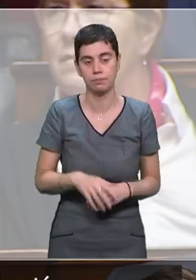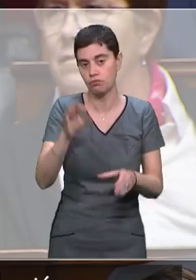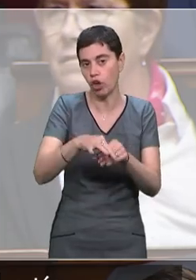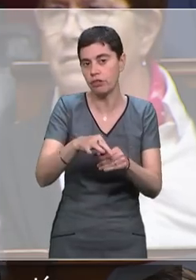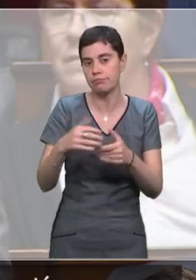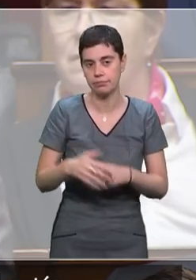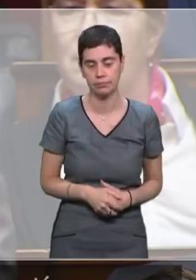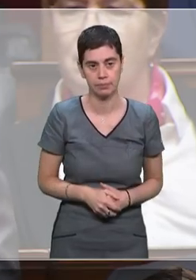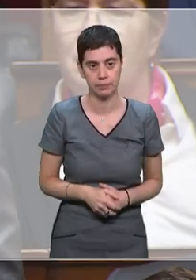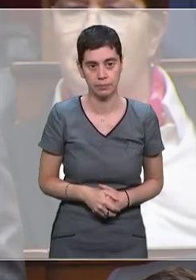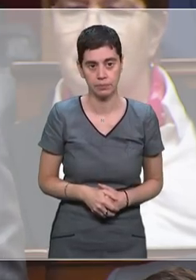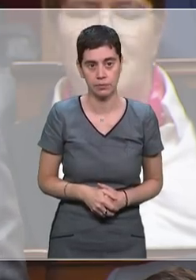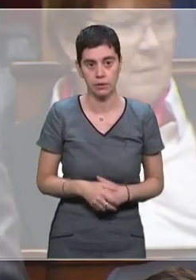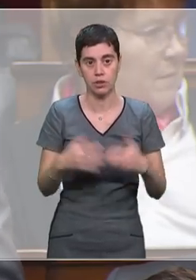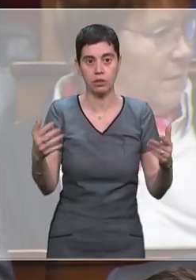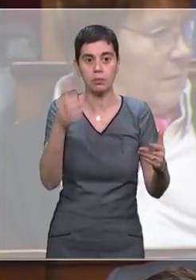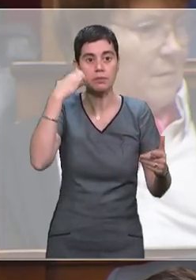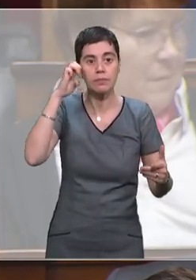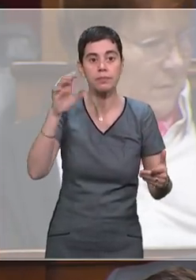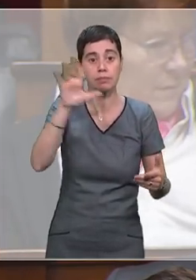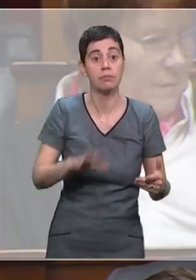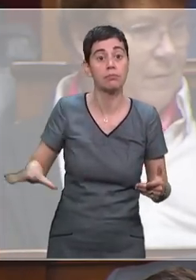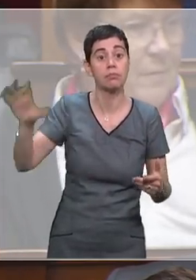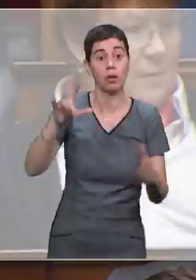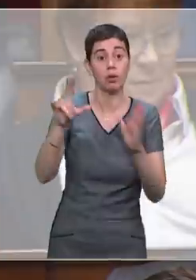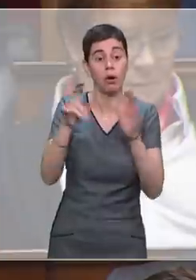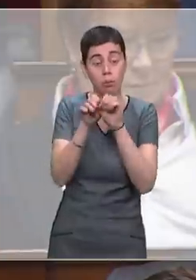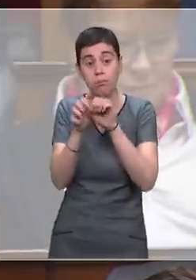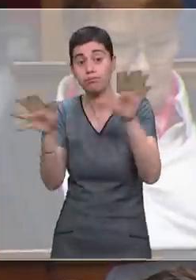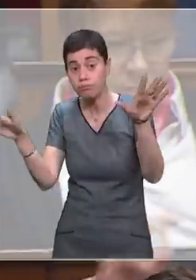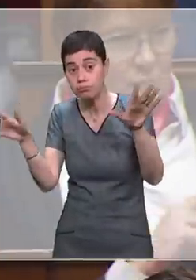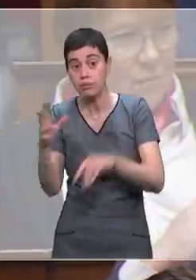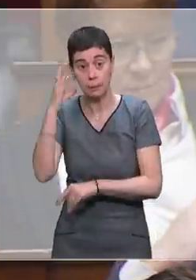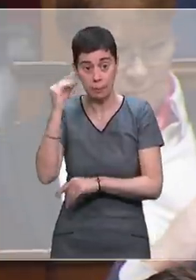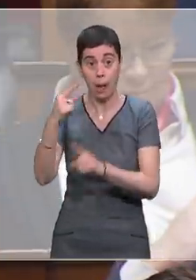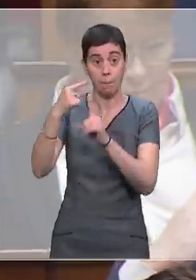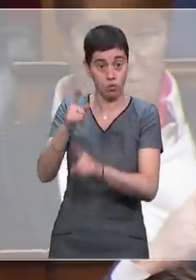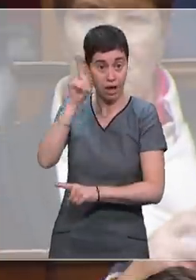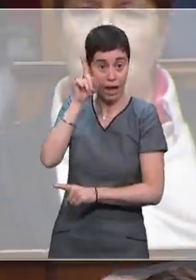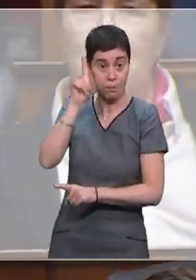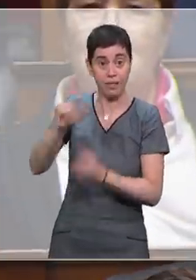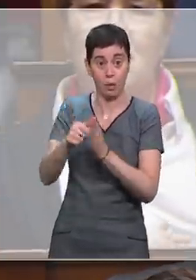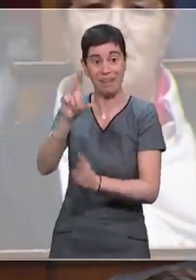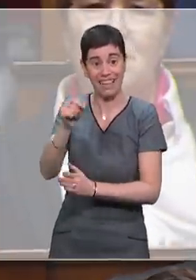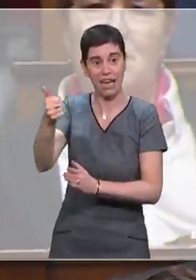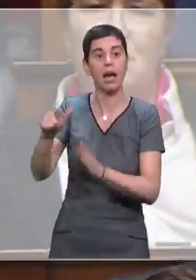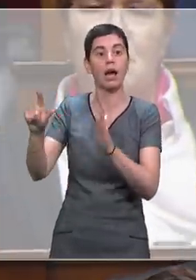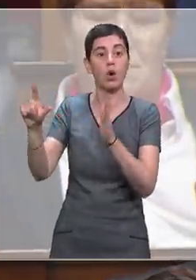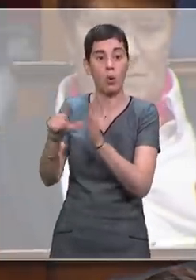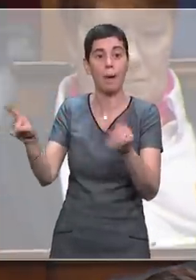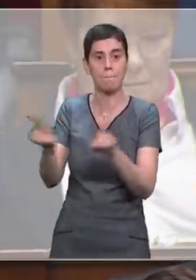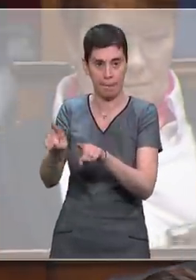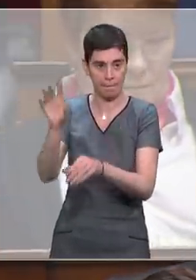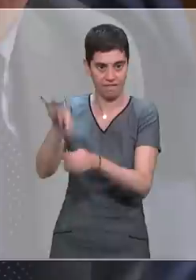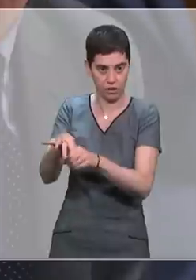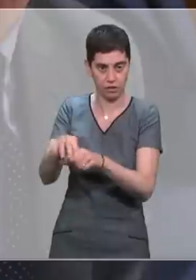loi a progressé géographiquement en Europe avec l'adoption par les Pays-Bas et l'Allemagne en 2021 d'une loi équivalente. 5